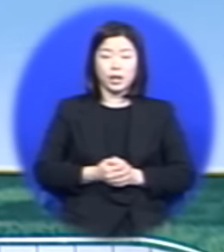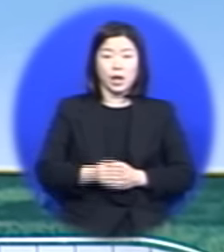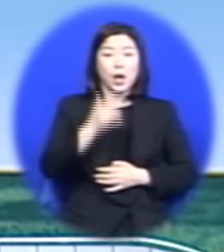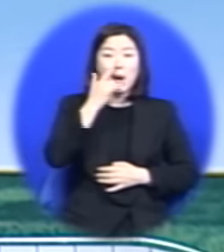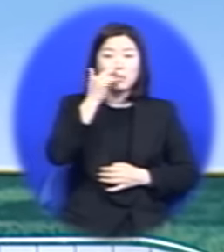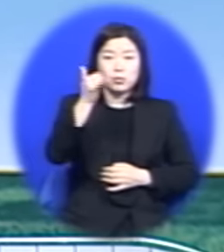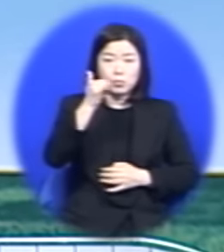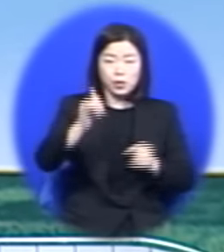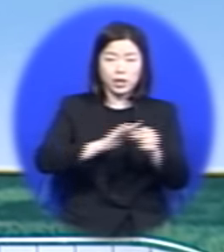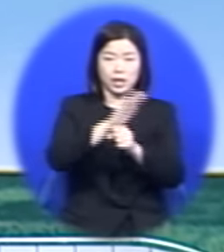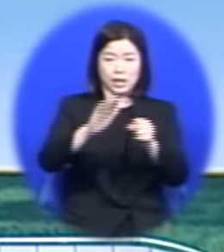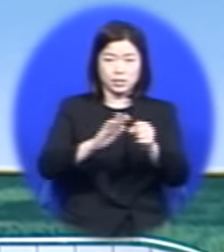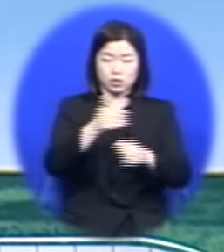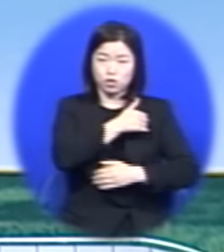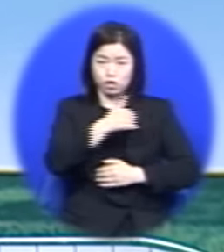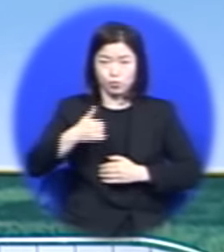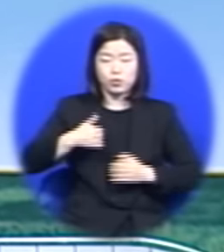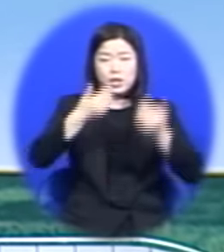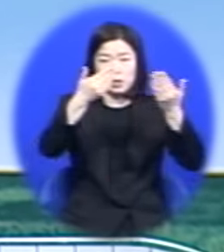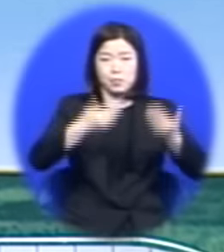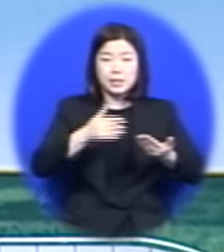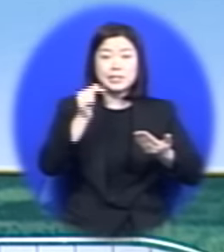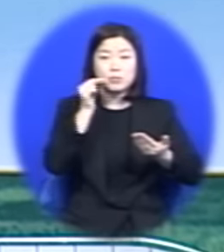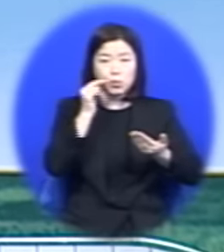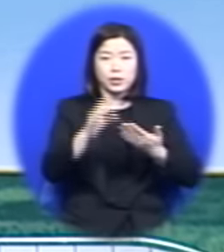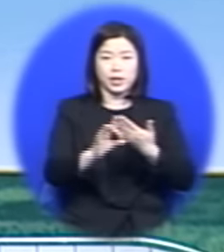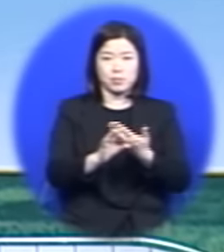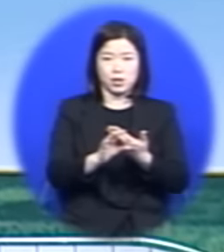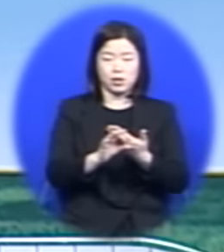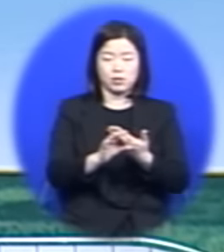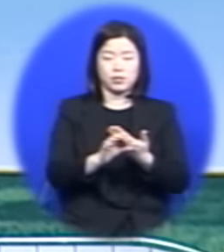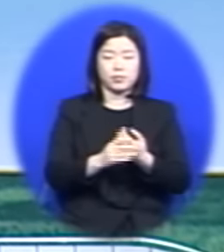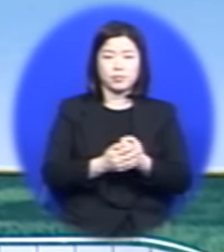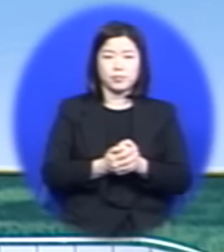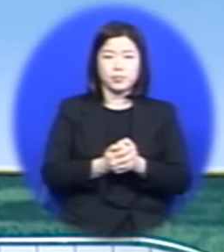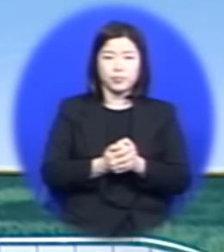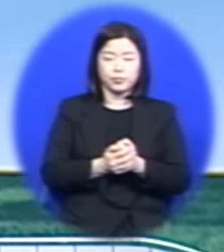부모의 애정을 충분하게 받지 못하면 그러면